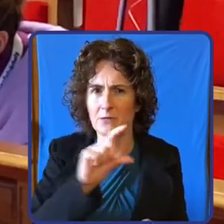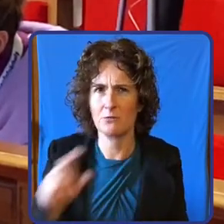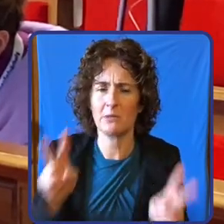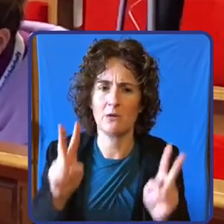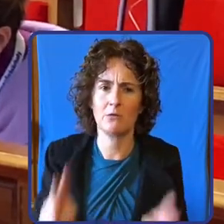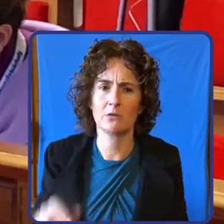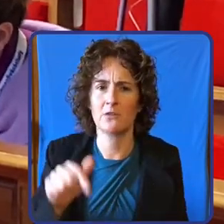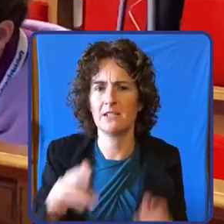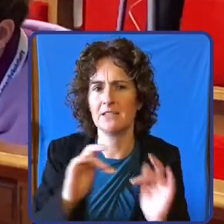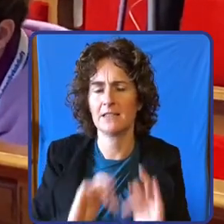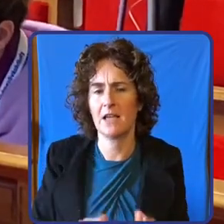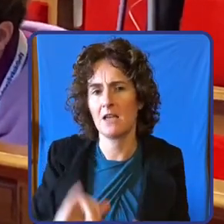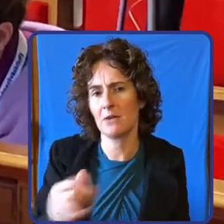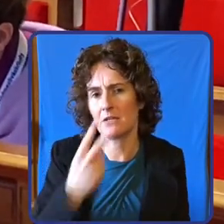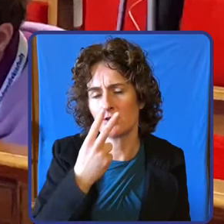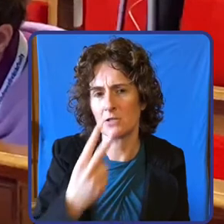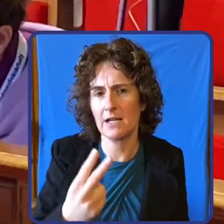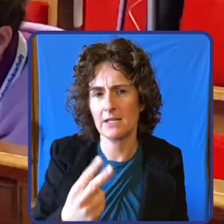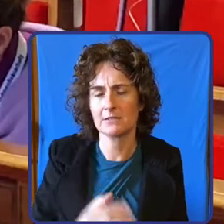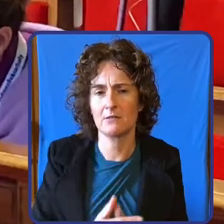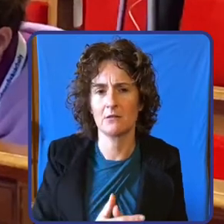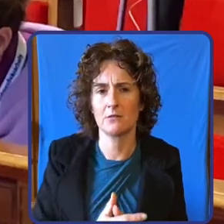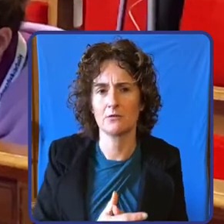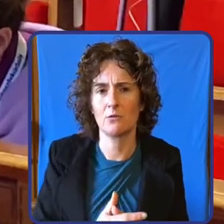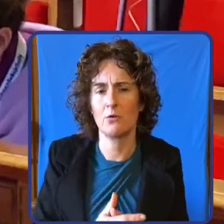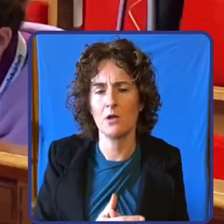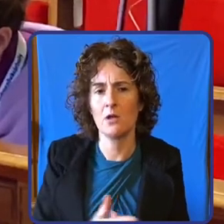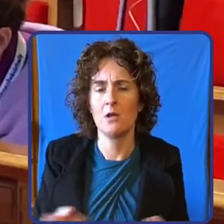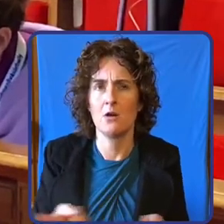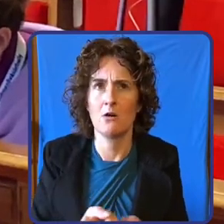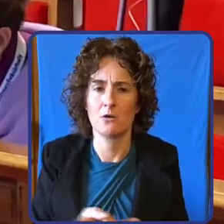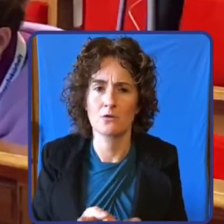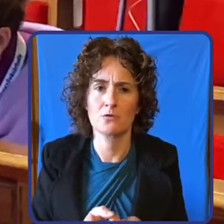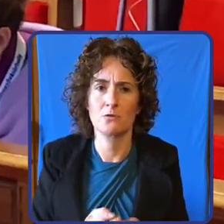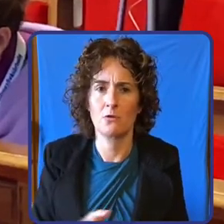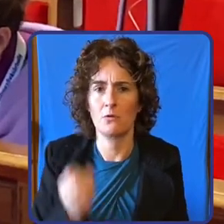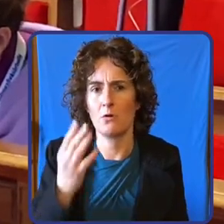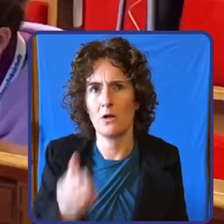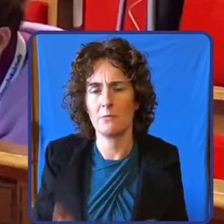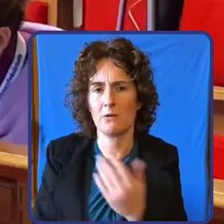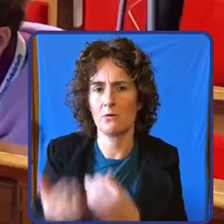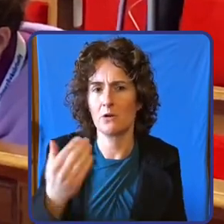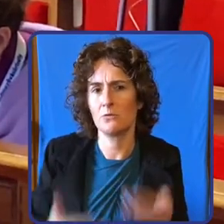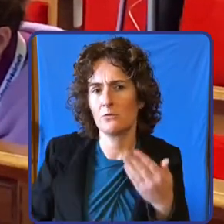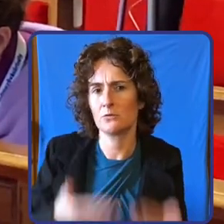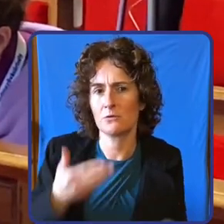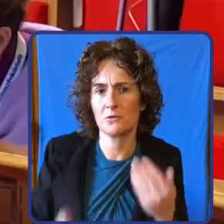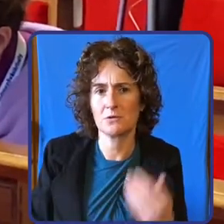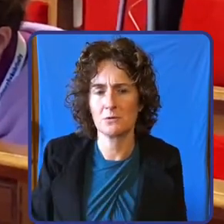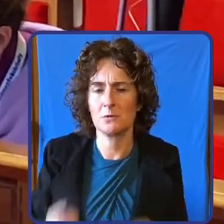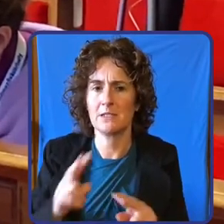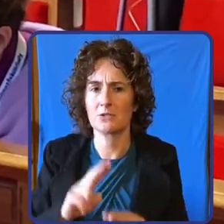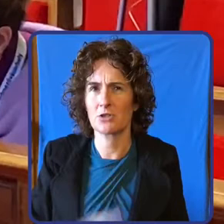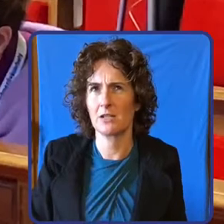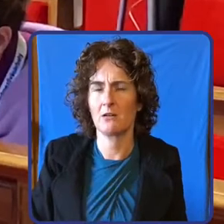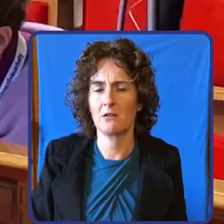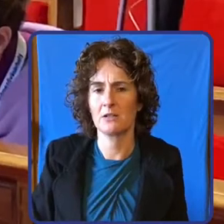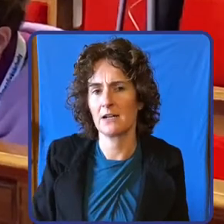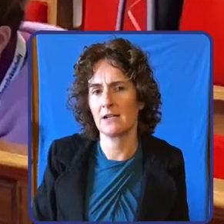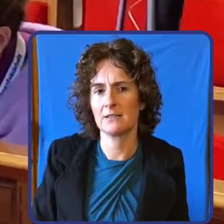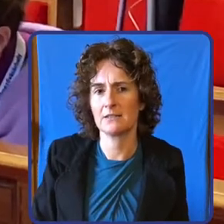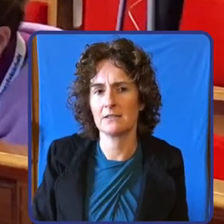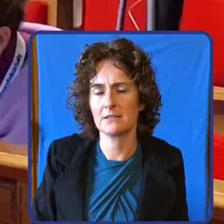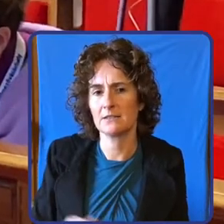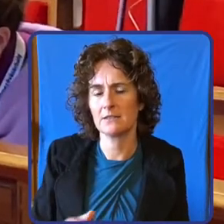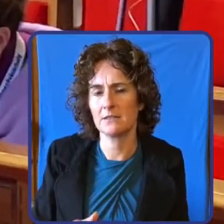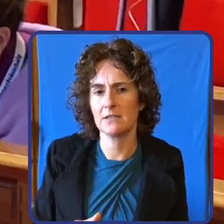is tetten érhető azért hasonló, amikor a múlt közgyűlésen, a rendkívüli közgyűlésen is hasonló parázsvita